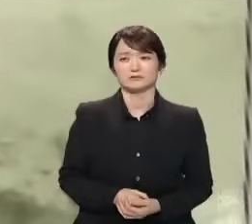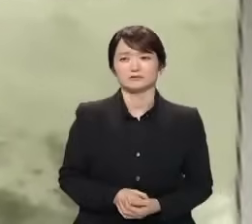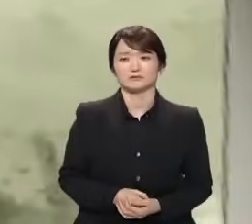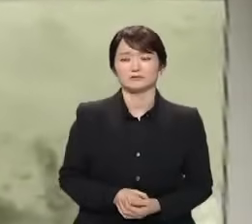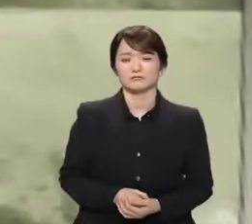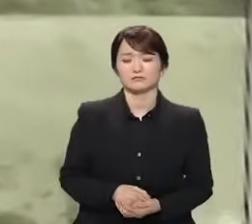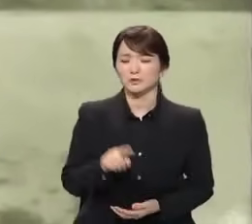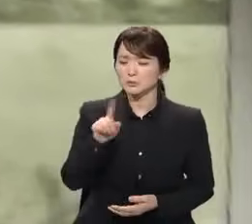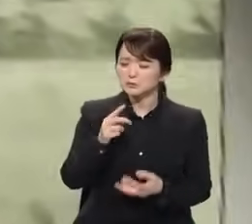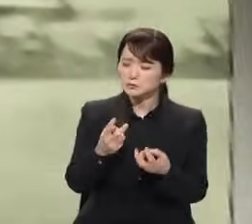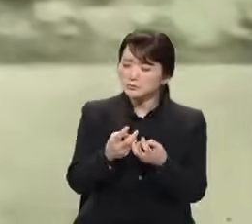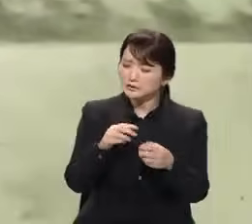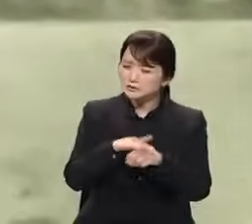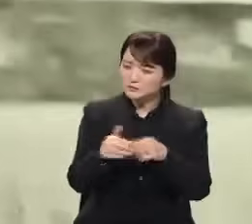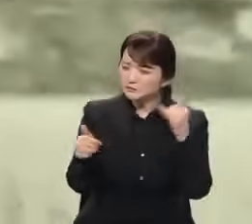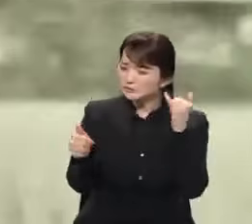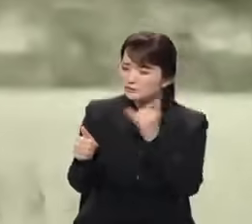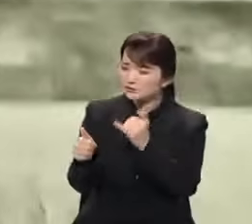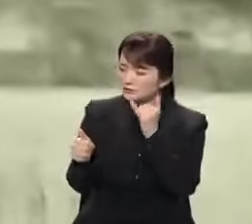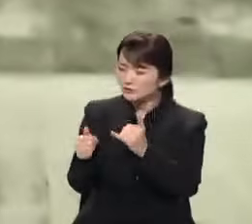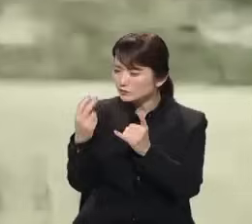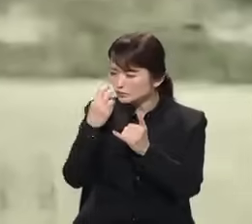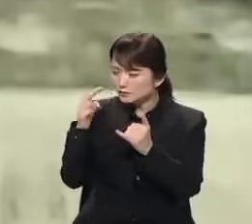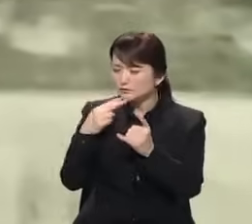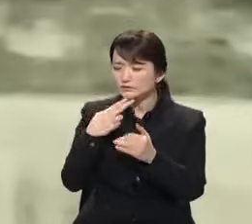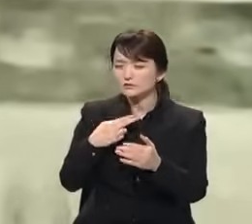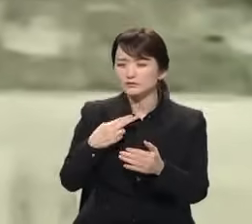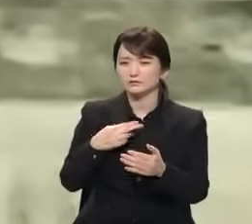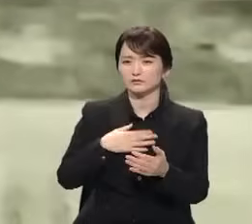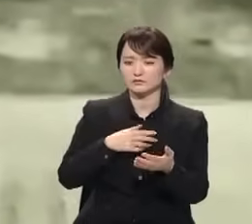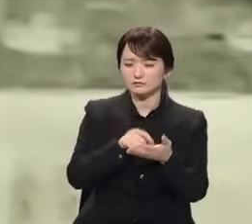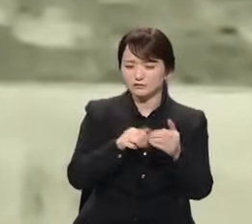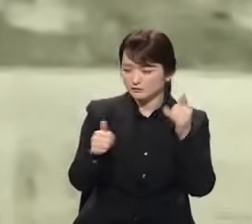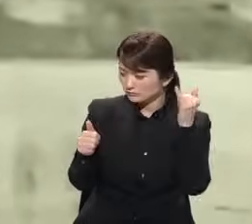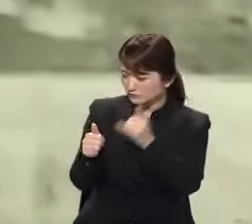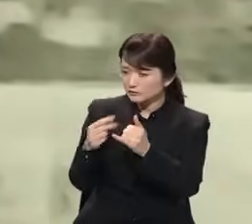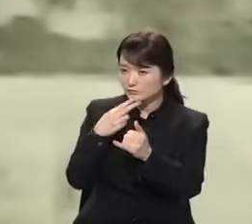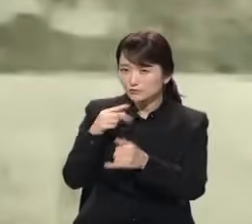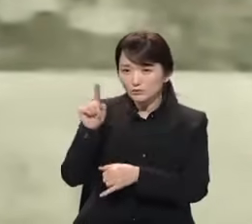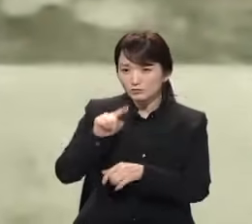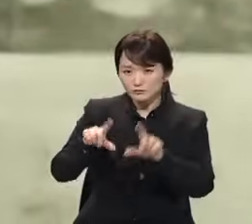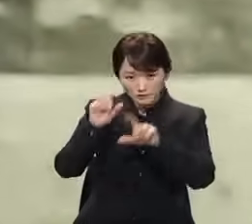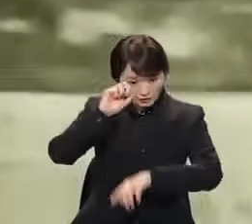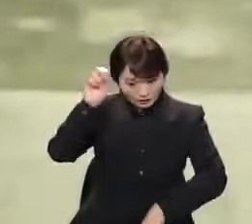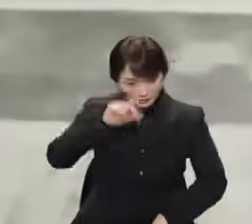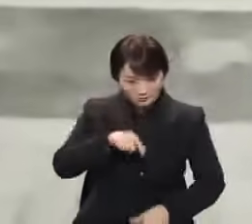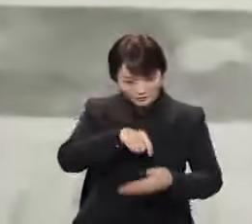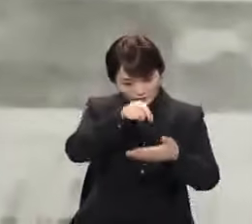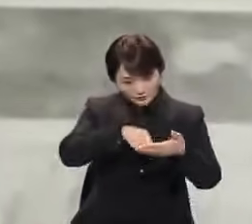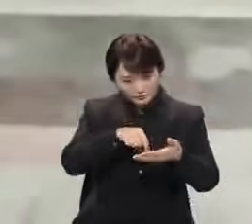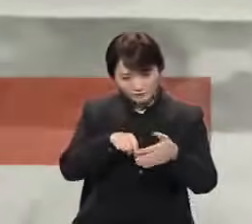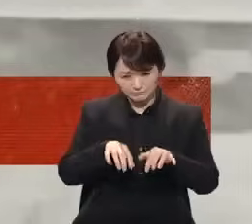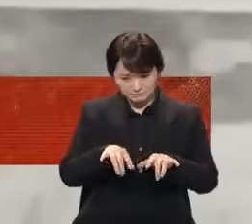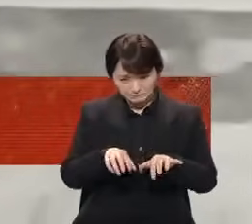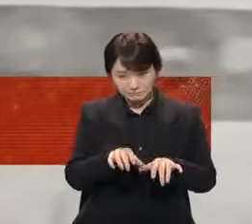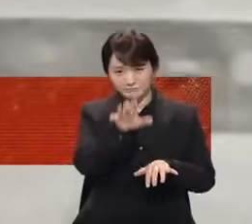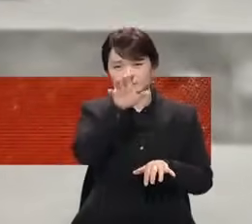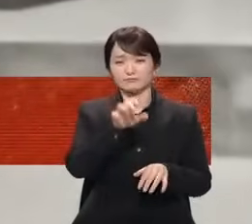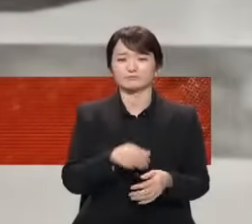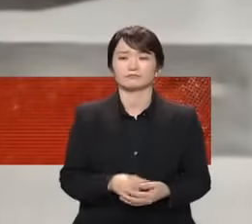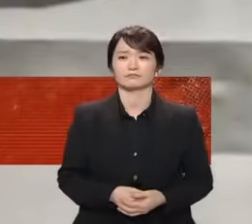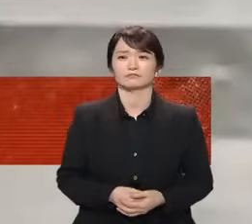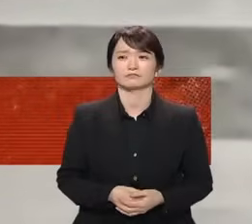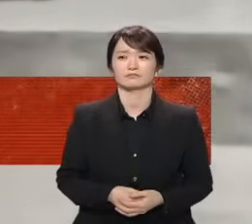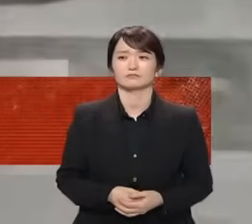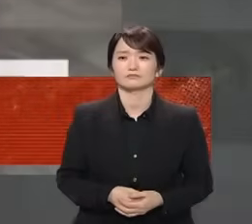연락도 없고 단 한 번도 기자한테 연락받은 적도 없고 그냥 어느 날 갑자기 이렇게 올렸다는 거예요. 그래서 이제 이런 일이 있다 보니까